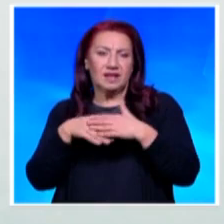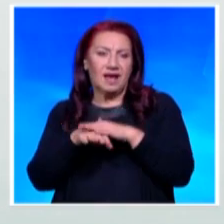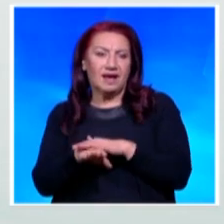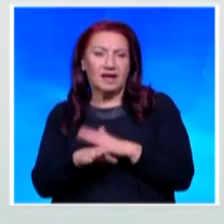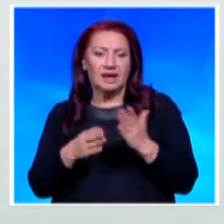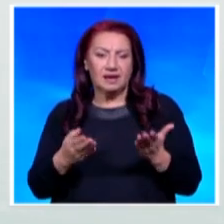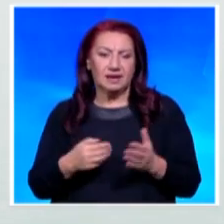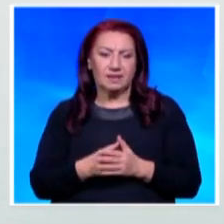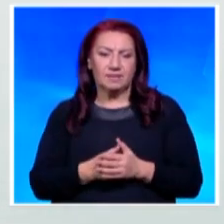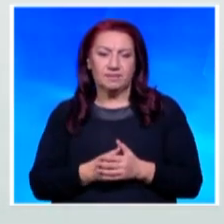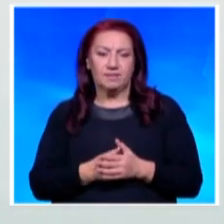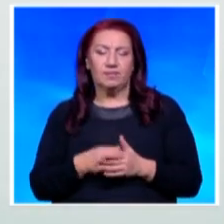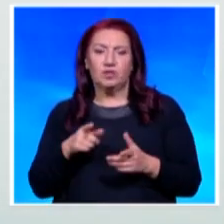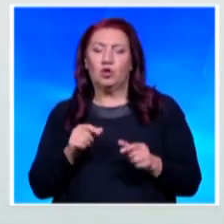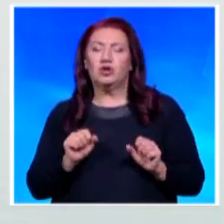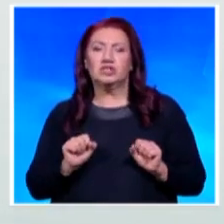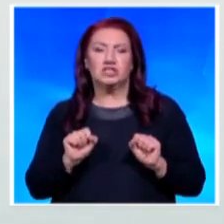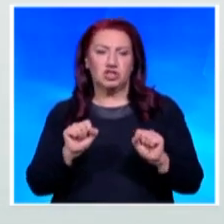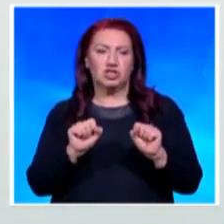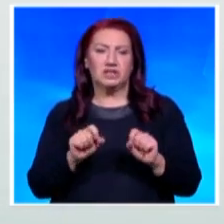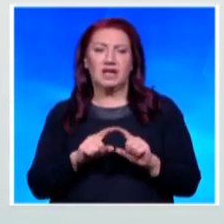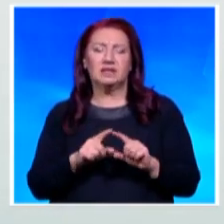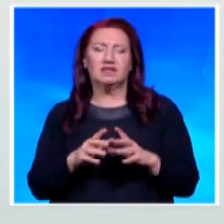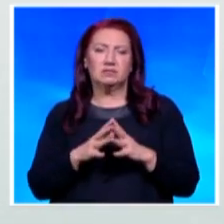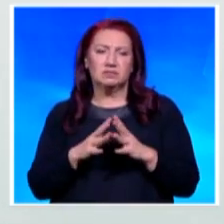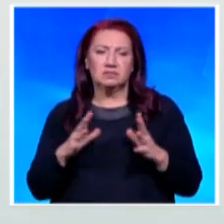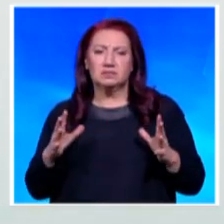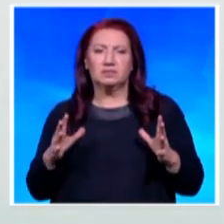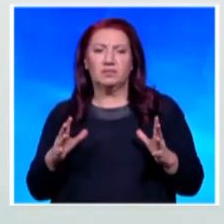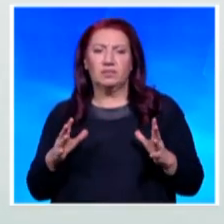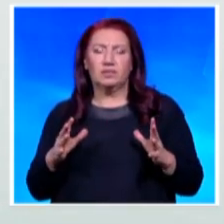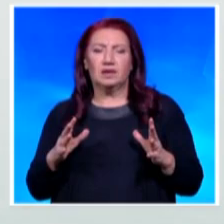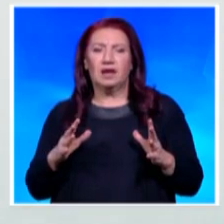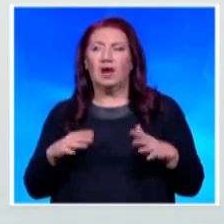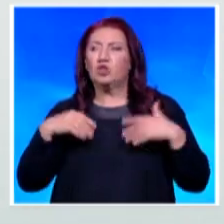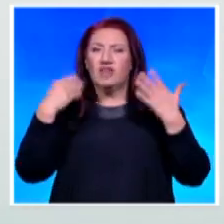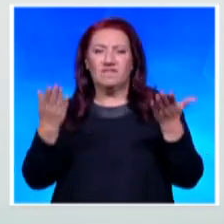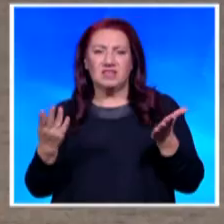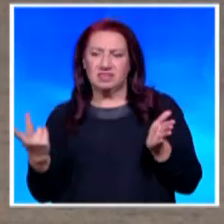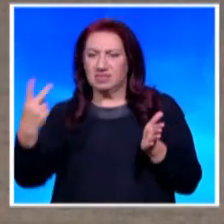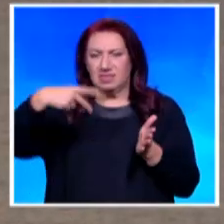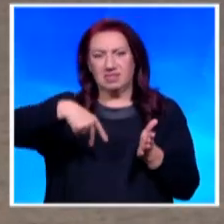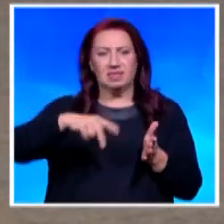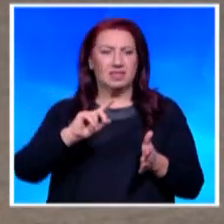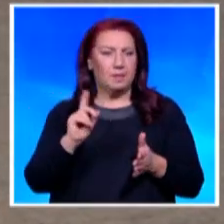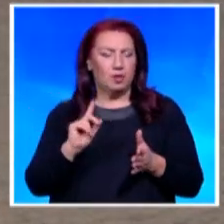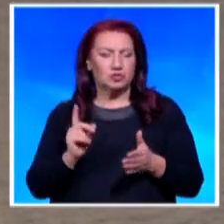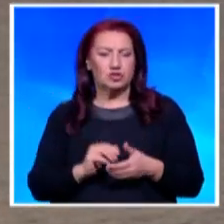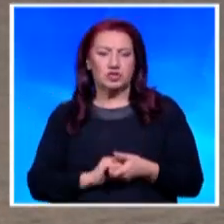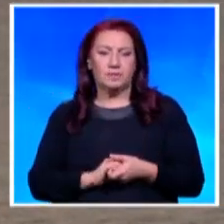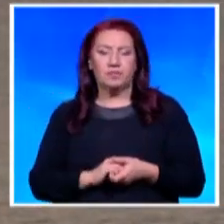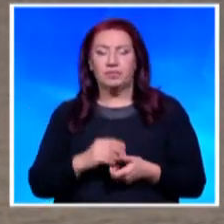и то е защитено с много голяма степен от външен достъп. От български морски